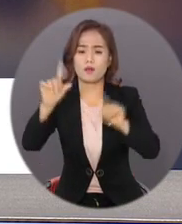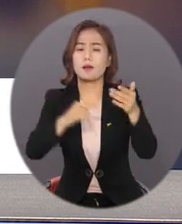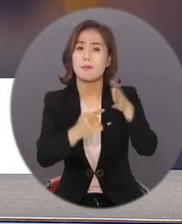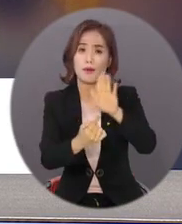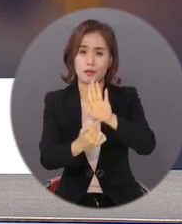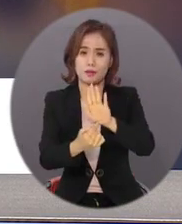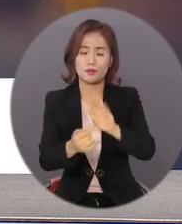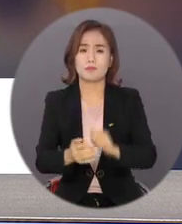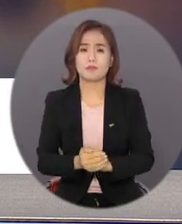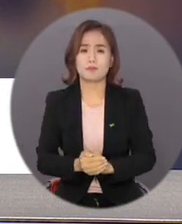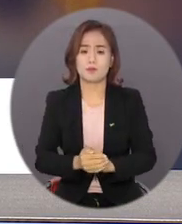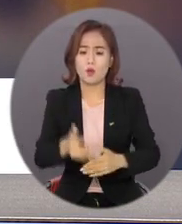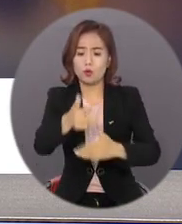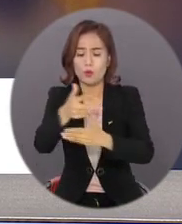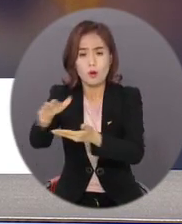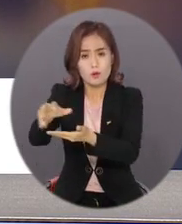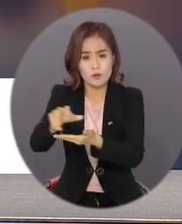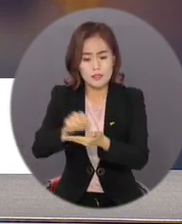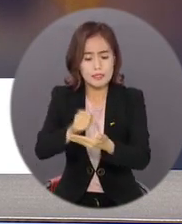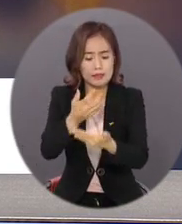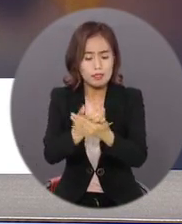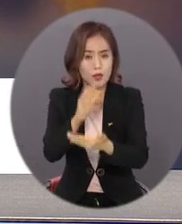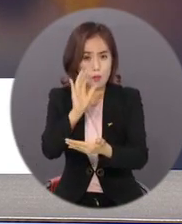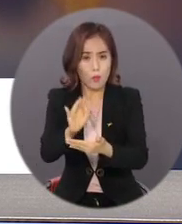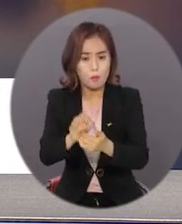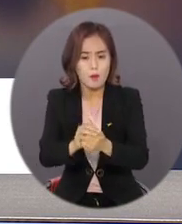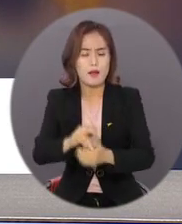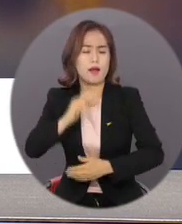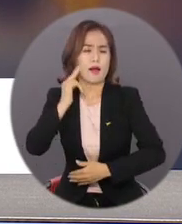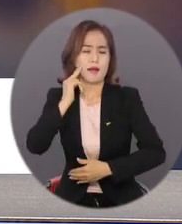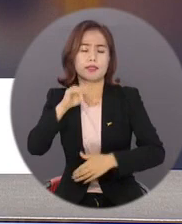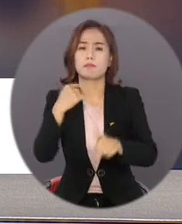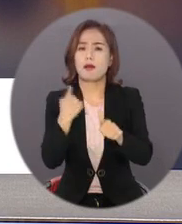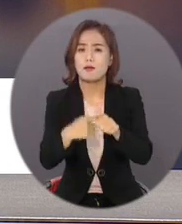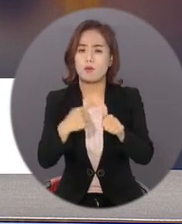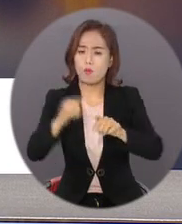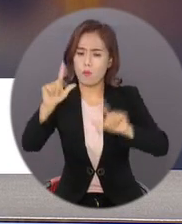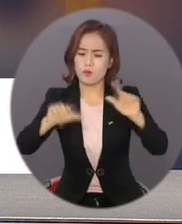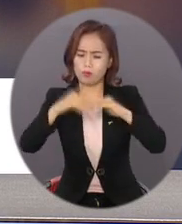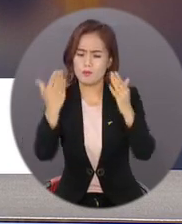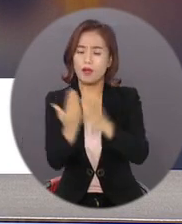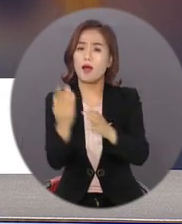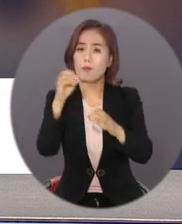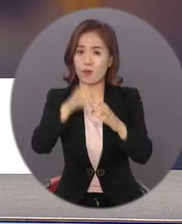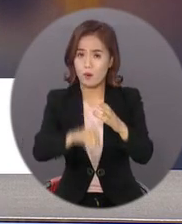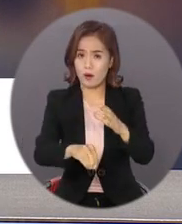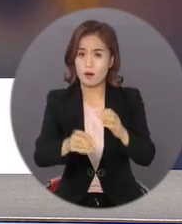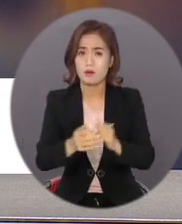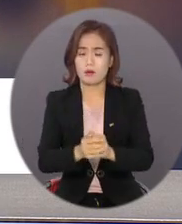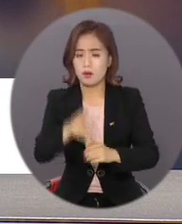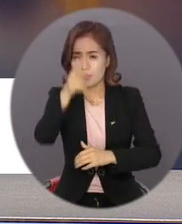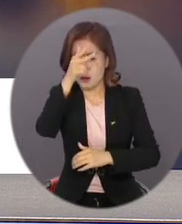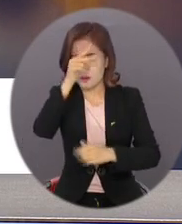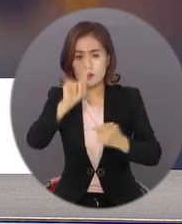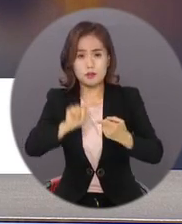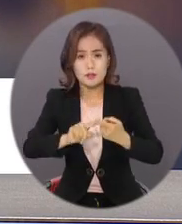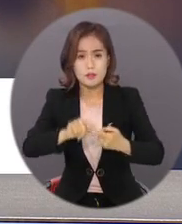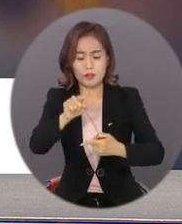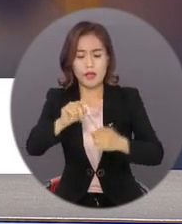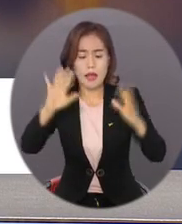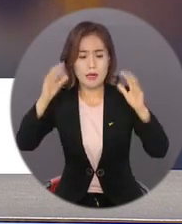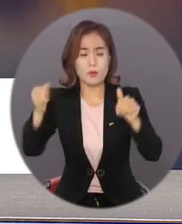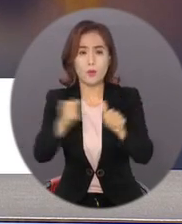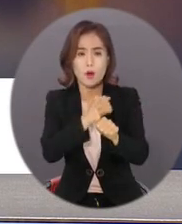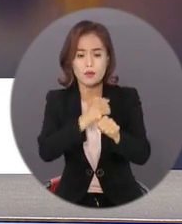드러났습니다. 취재진이 입수한 자료에는 입에 담기 힘든 욕설을 하는 장면도 담겼는데요. 경찰은 이들의